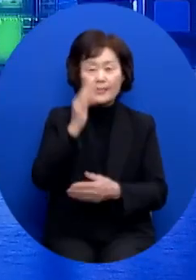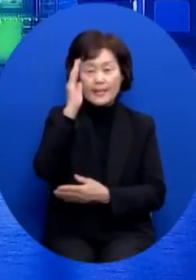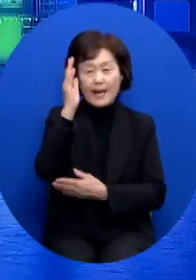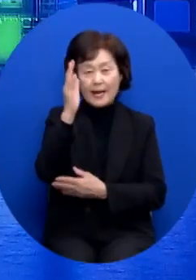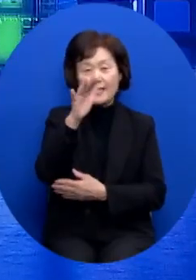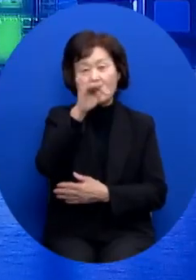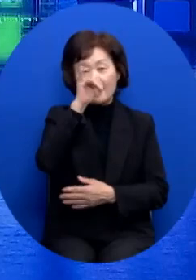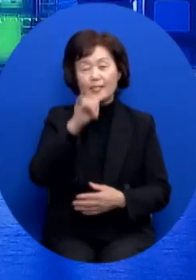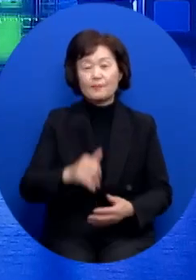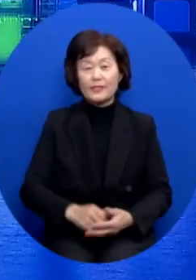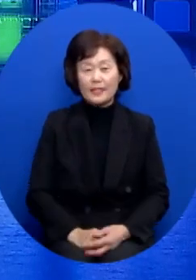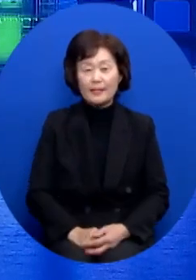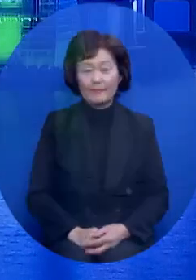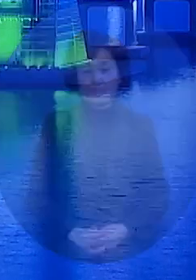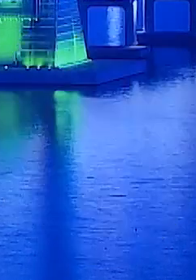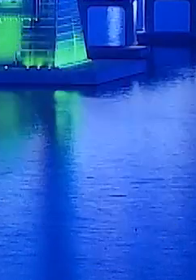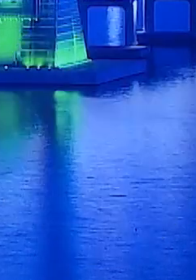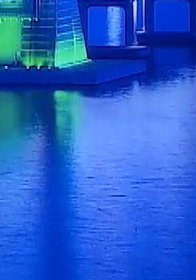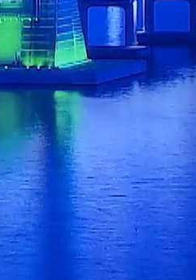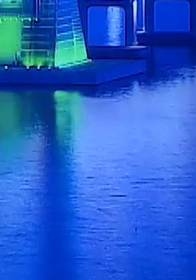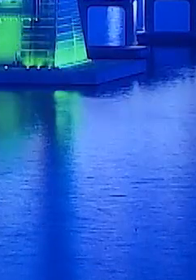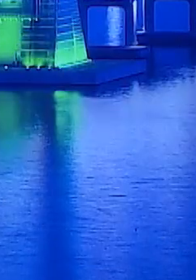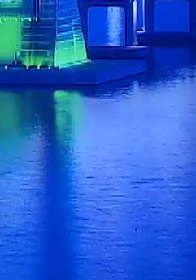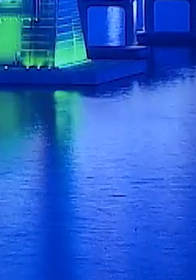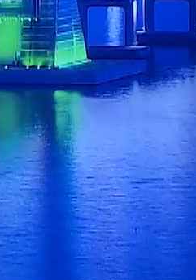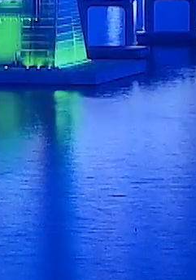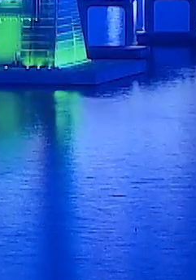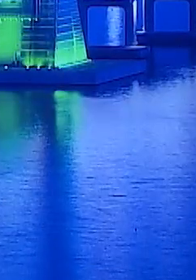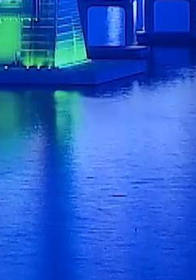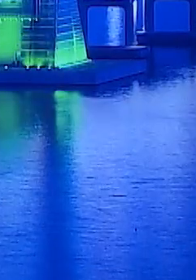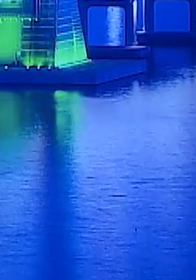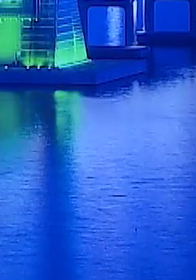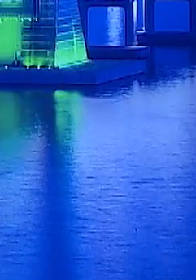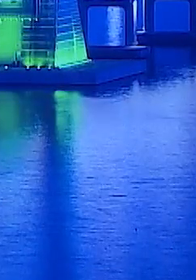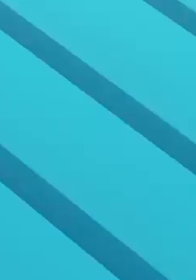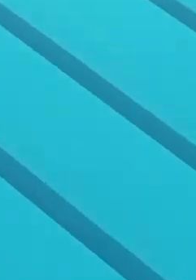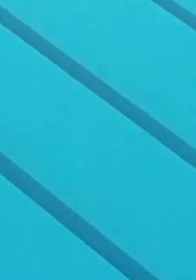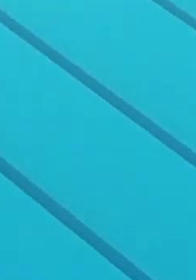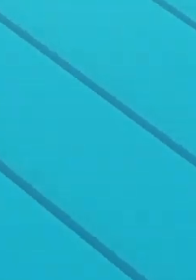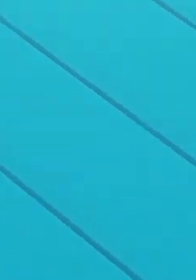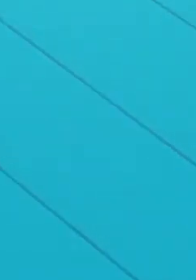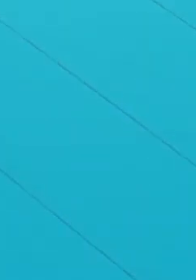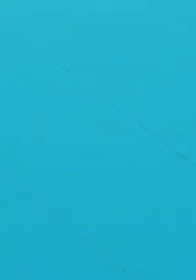지금까지 각 지역별 단신 전해드렸습니다. CTS 부산 스튜디오였습니다.